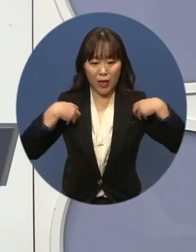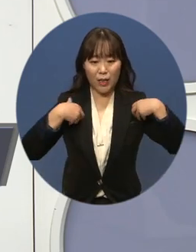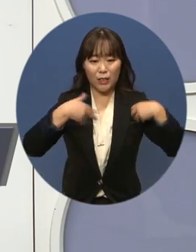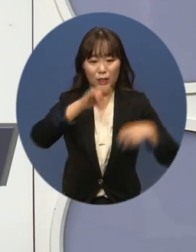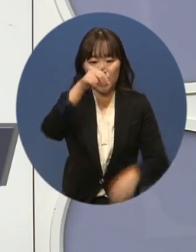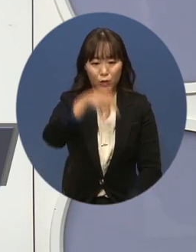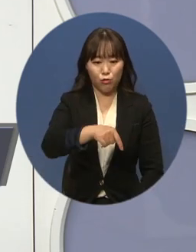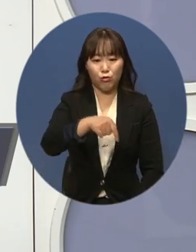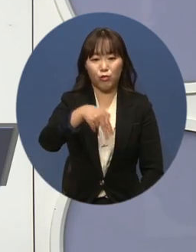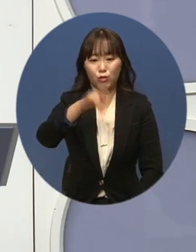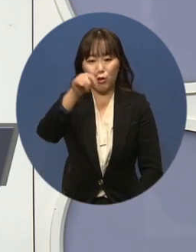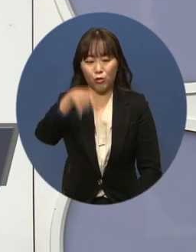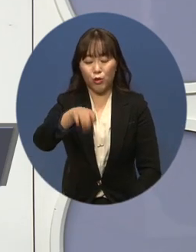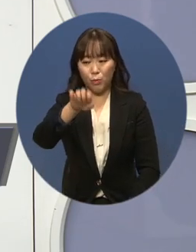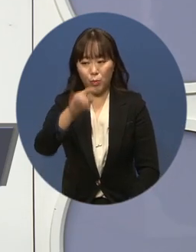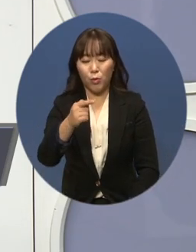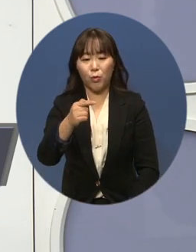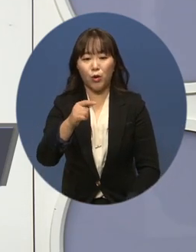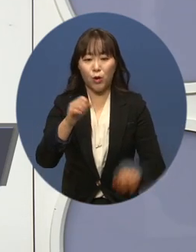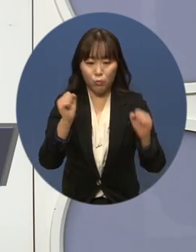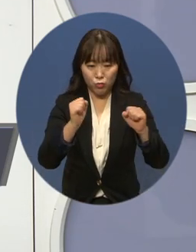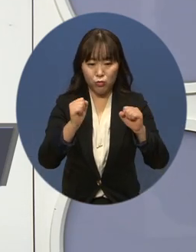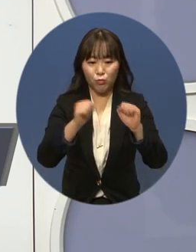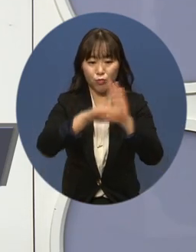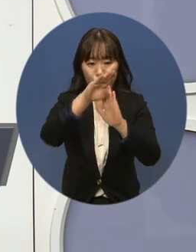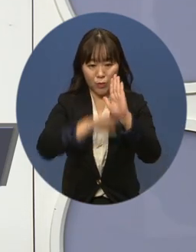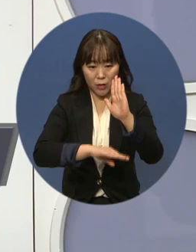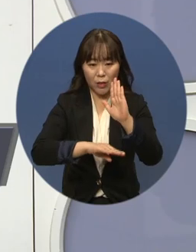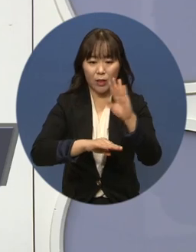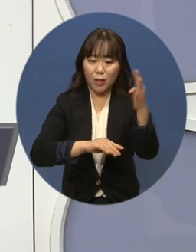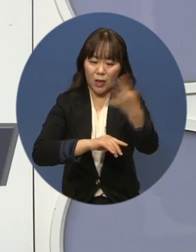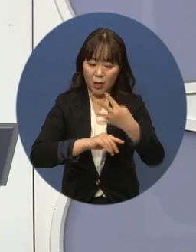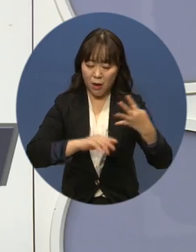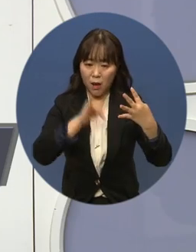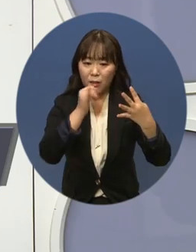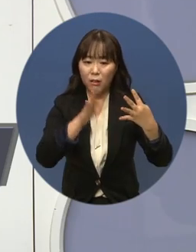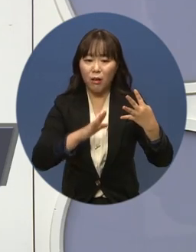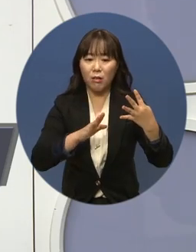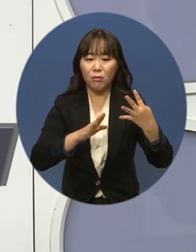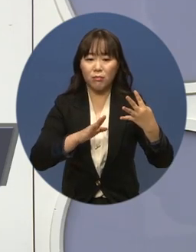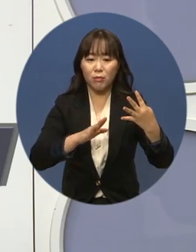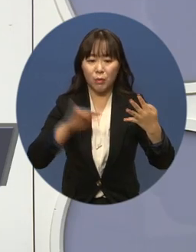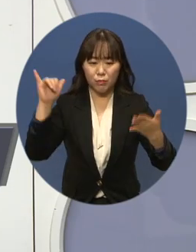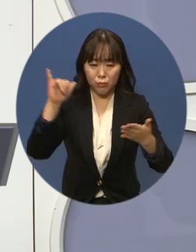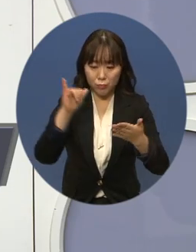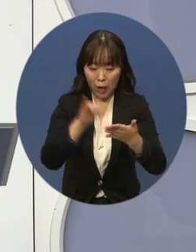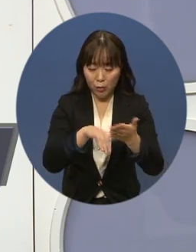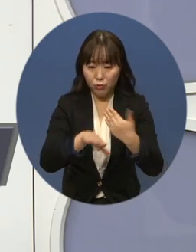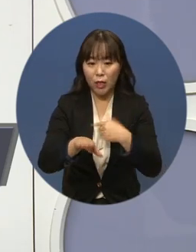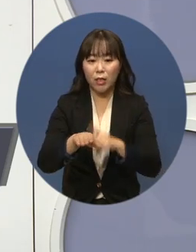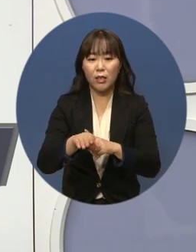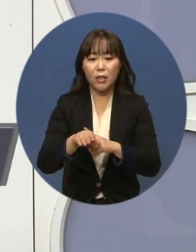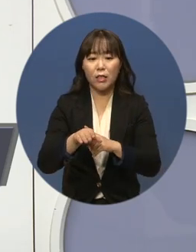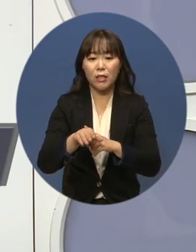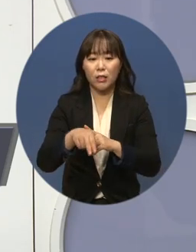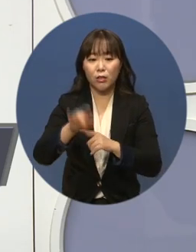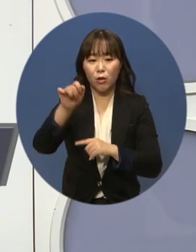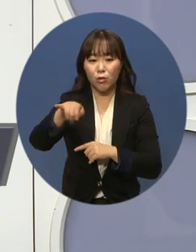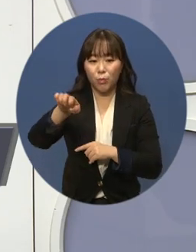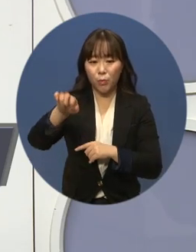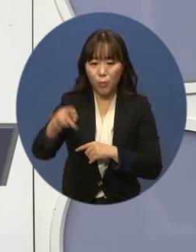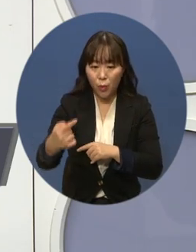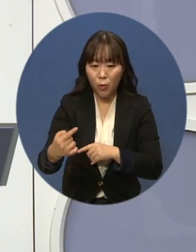서귀포시, 북제주, 남제구 4개가 있고 네. 제주도가 있었는데 그래서 제주공항에 내려가 서귀포로 가면 그리시간